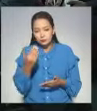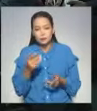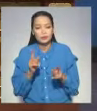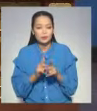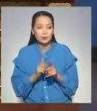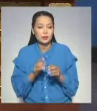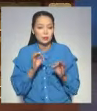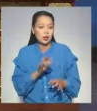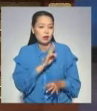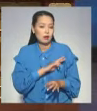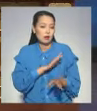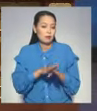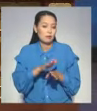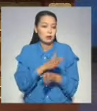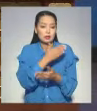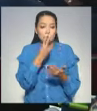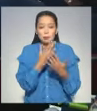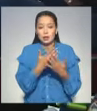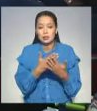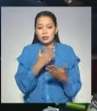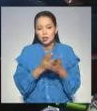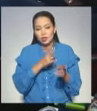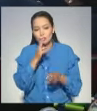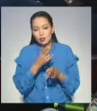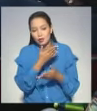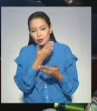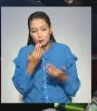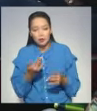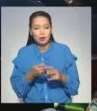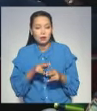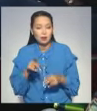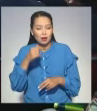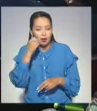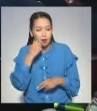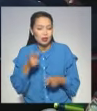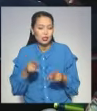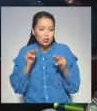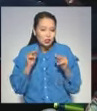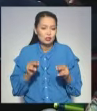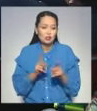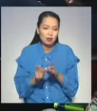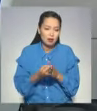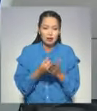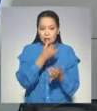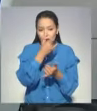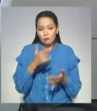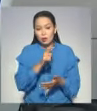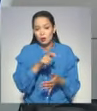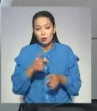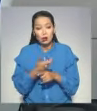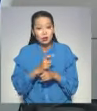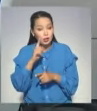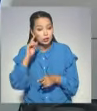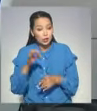деңгейде жұмыс істемейтінін көрсетеді. Салдарынан бір мекеменің табалдырығын тоздырып, шындыққа қол жеткізе алмай жүрген жандарды жиі